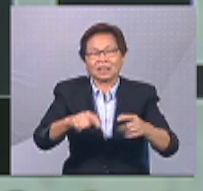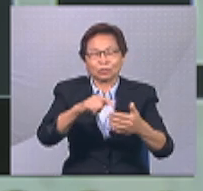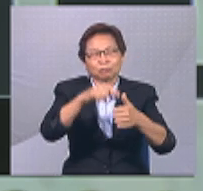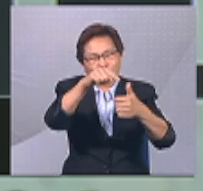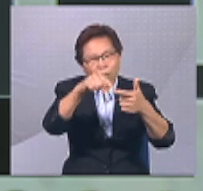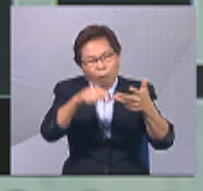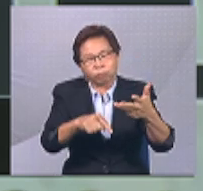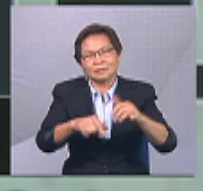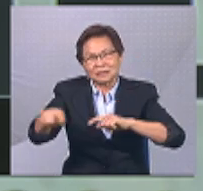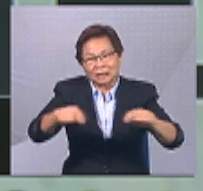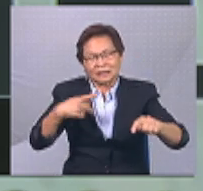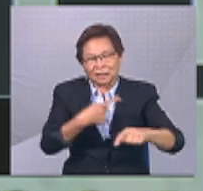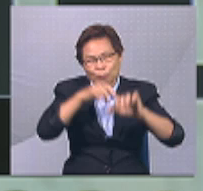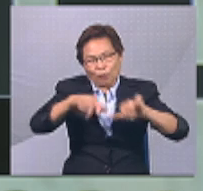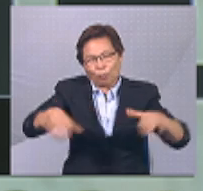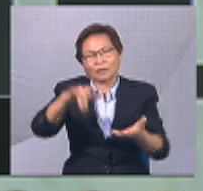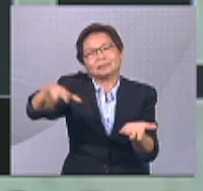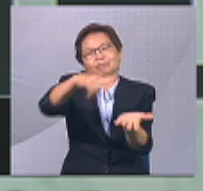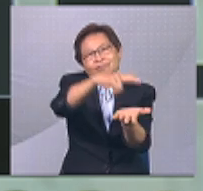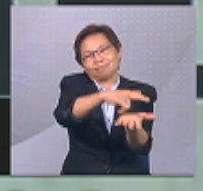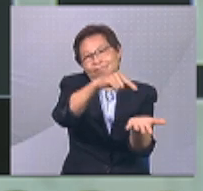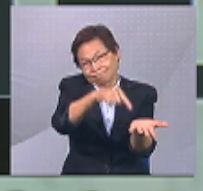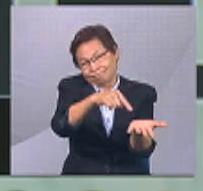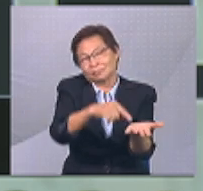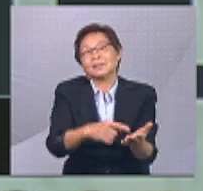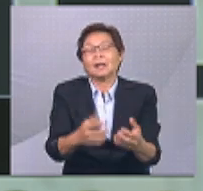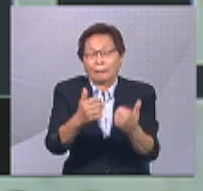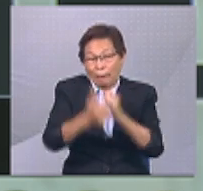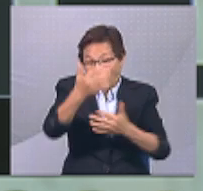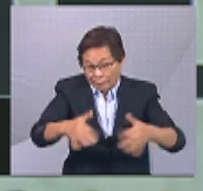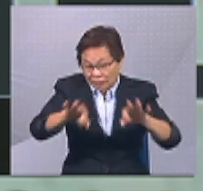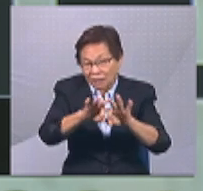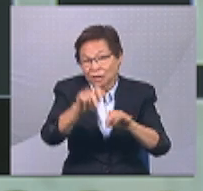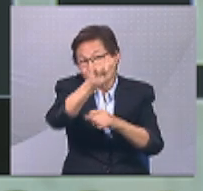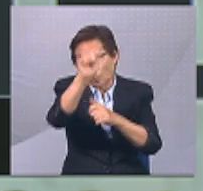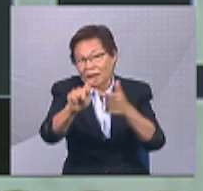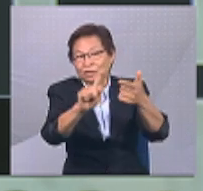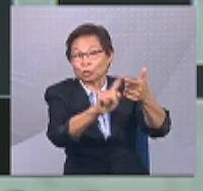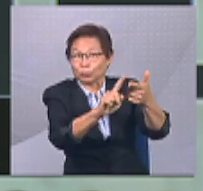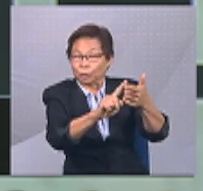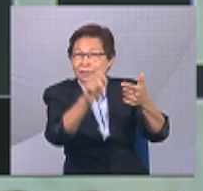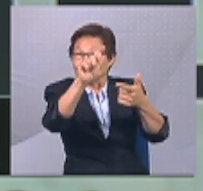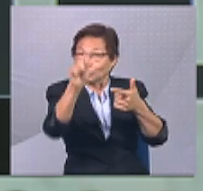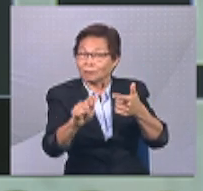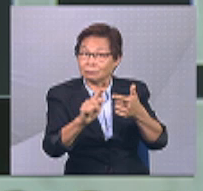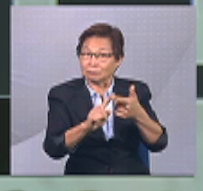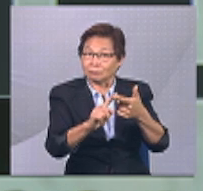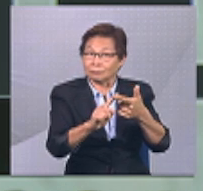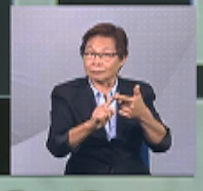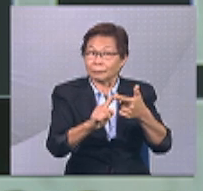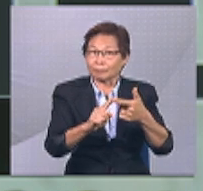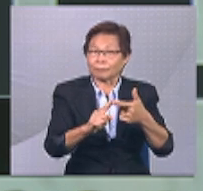di lapangan terbang. Apa yang penting lagi mengenai soalan kedua ialah